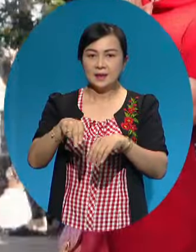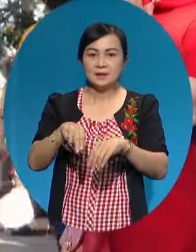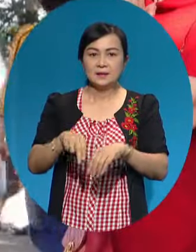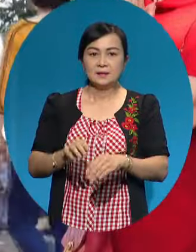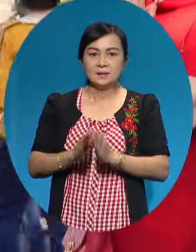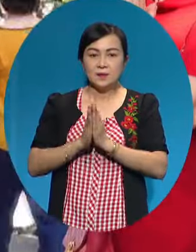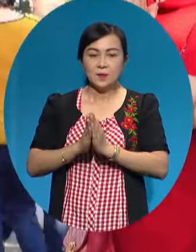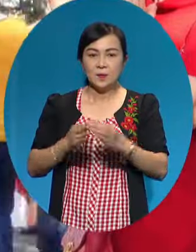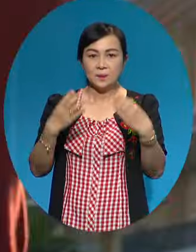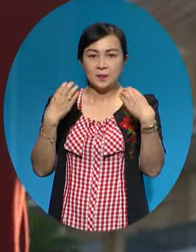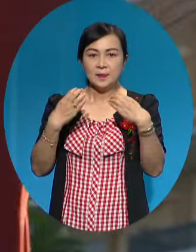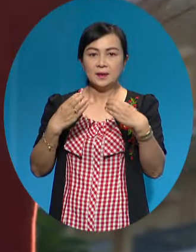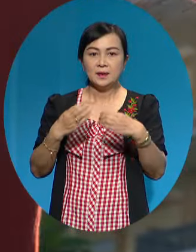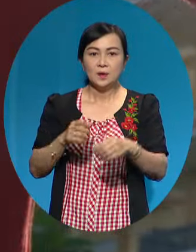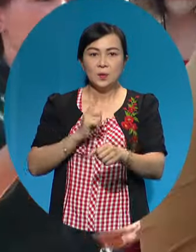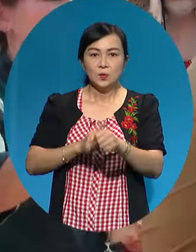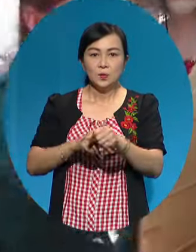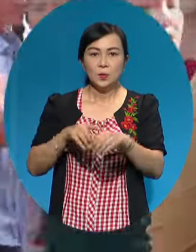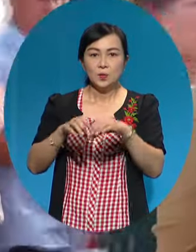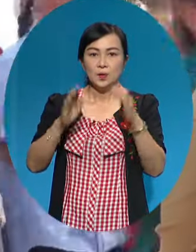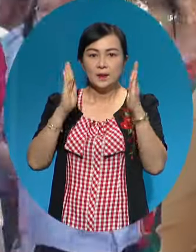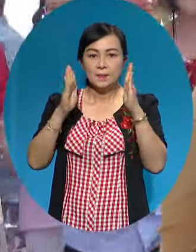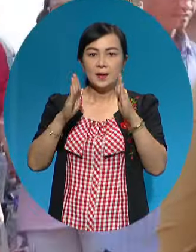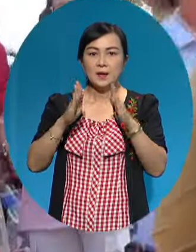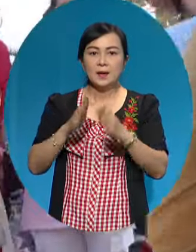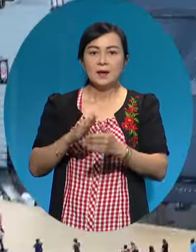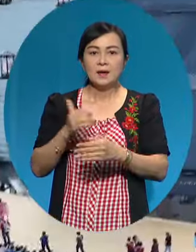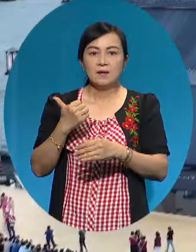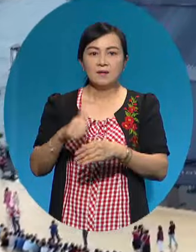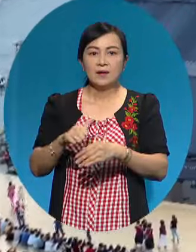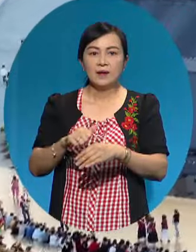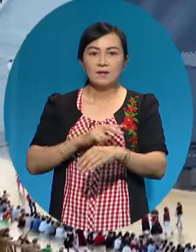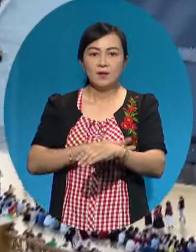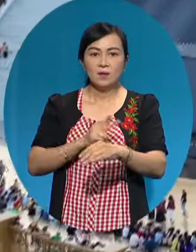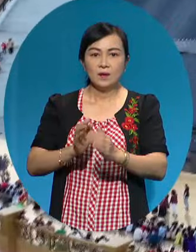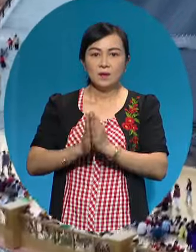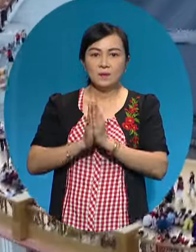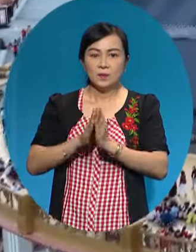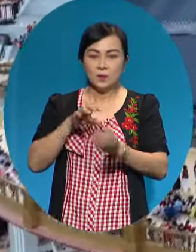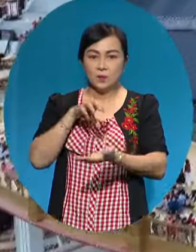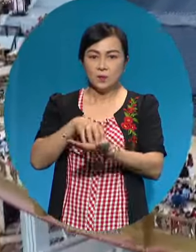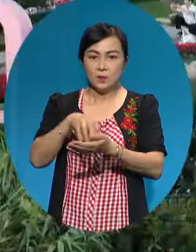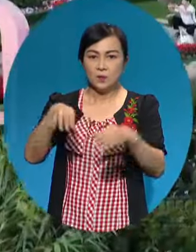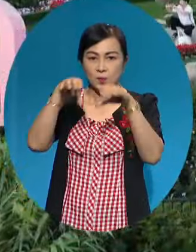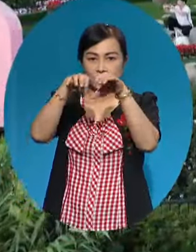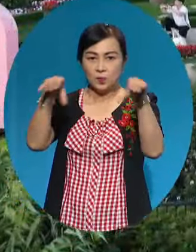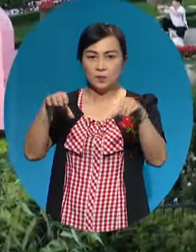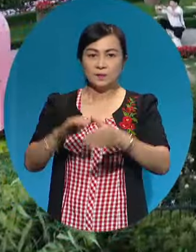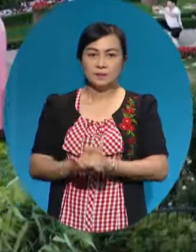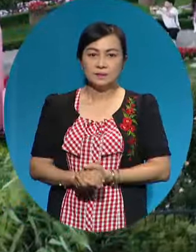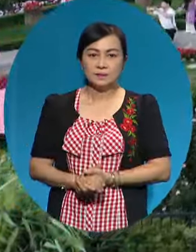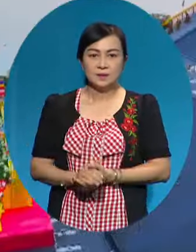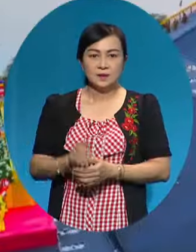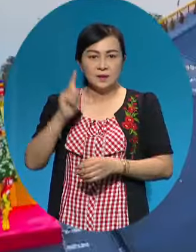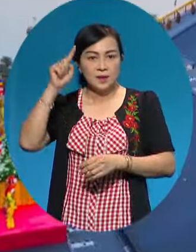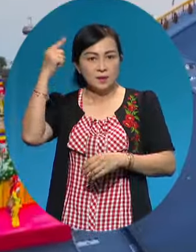bái cầu an lành, may mắn. Tại hệ thống các chùa núi Bà ở lưng chừng núi và quần thể văn hóa tâm linh trên khu vực đỉnh núi.